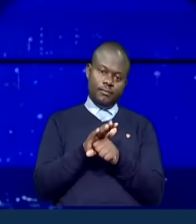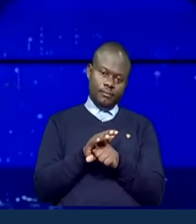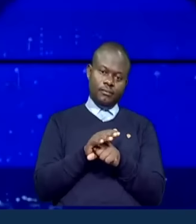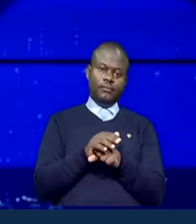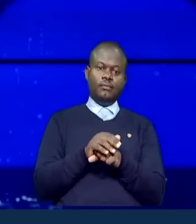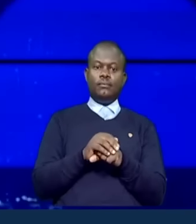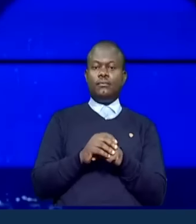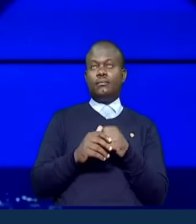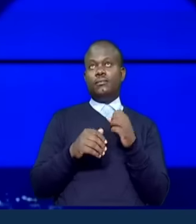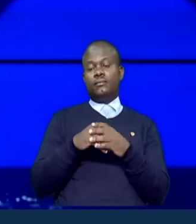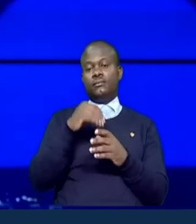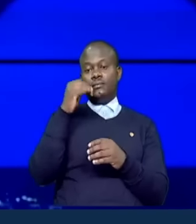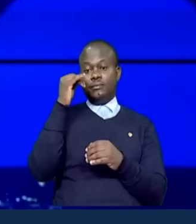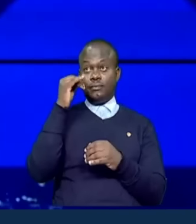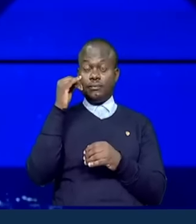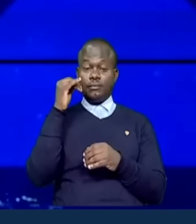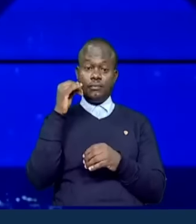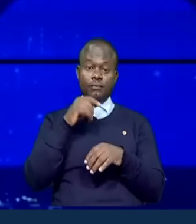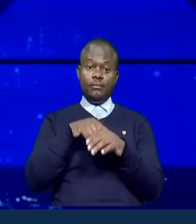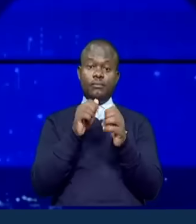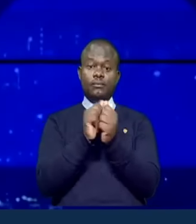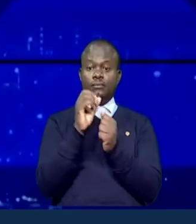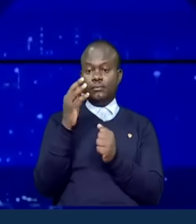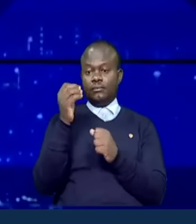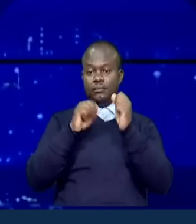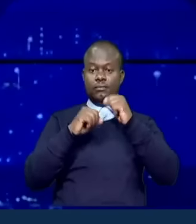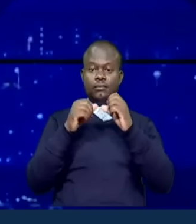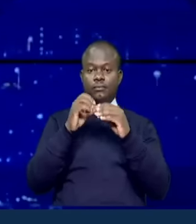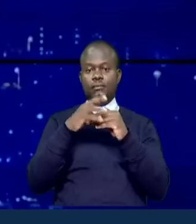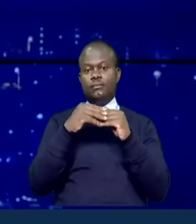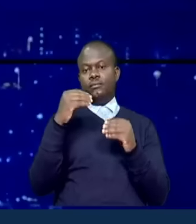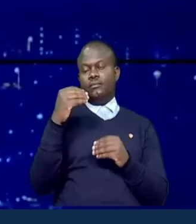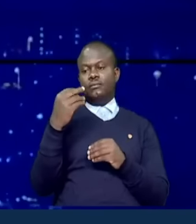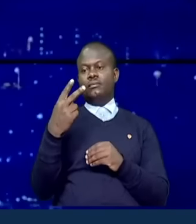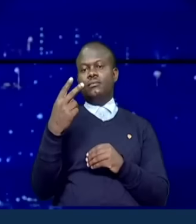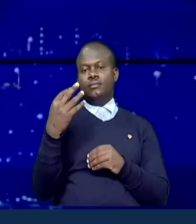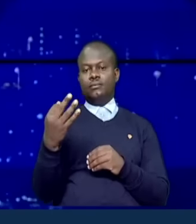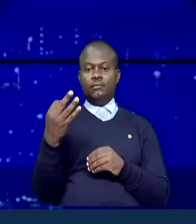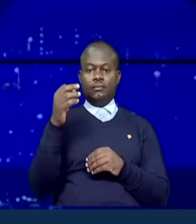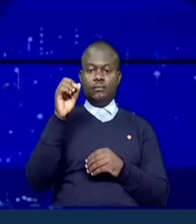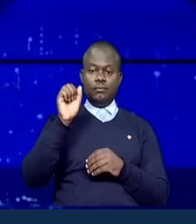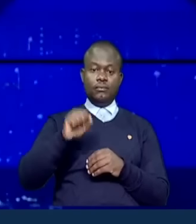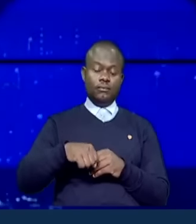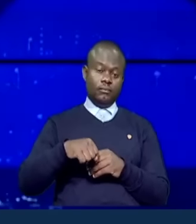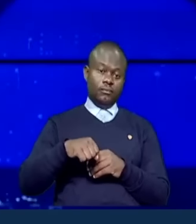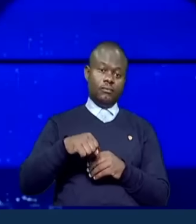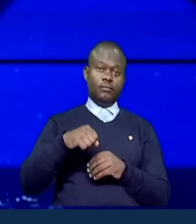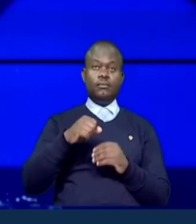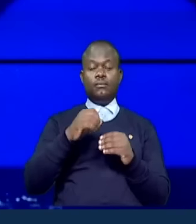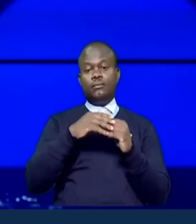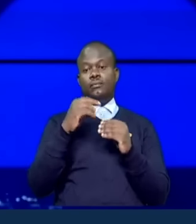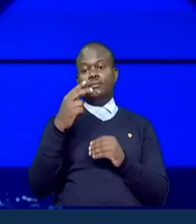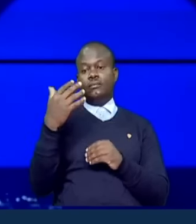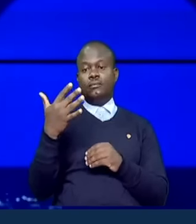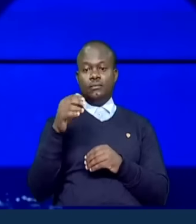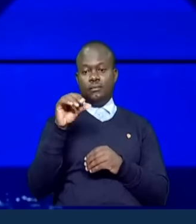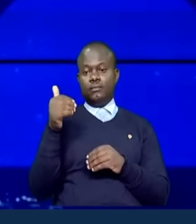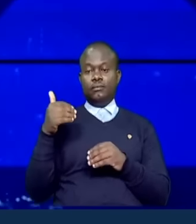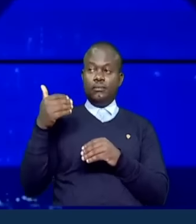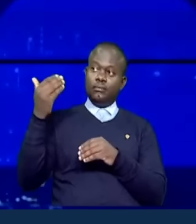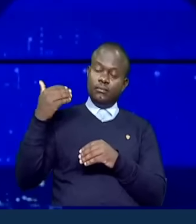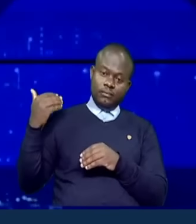myanya ine ya nyuma, aho ihagaze ku mwanya wa 13 wa shampiyona n'amanota 23, ishobora kuba 25 mu gihe kandi ziri inyuma